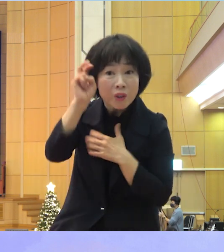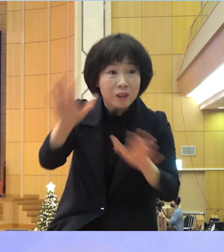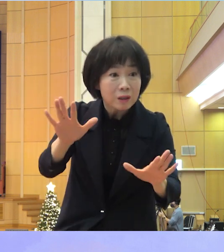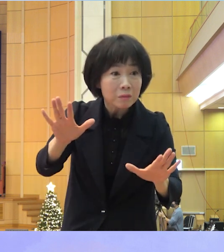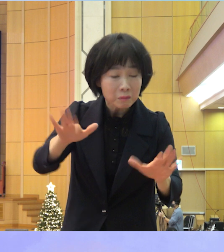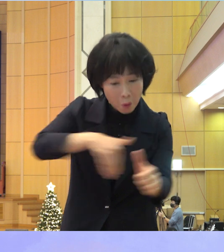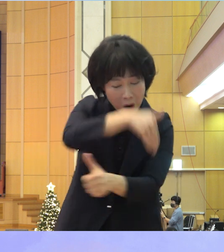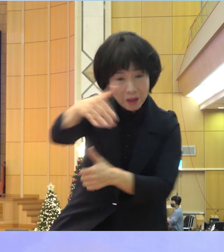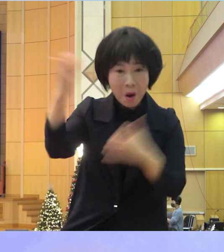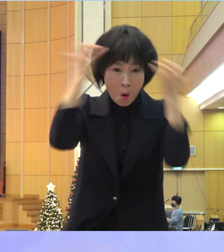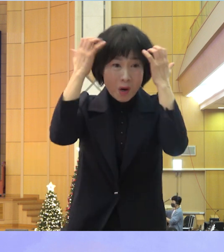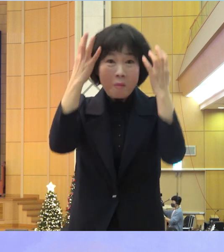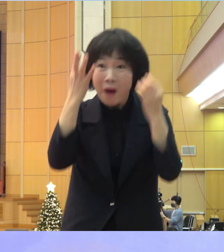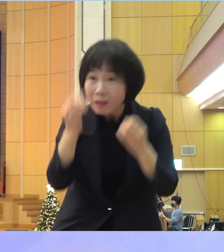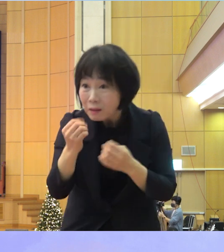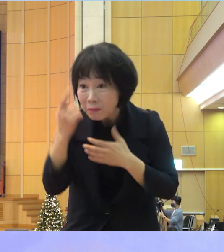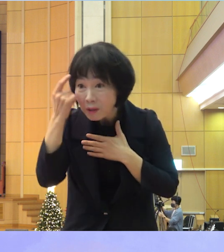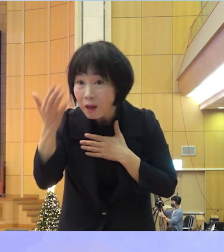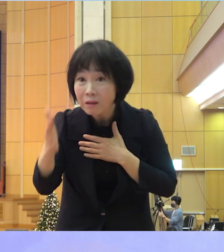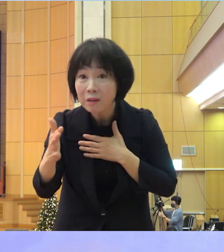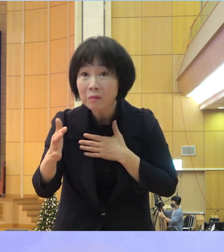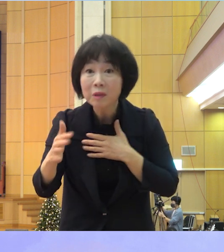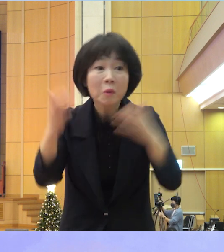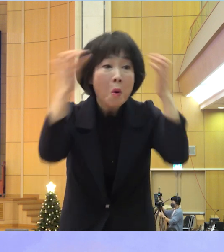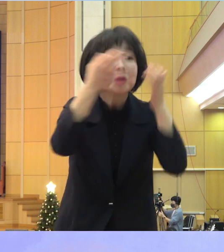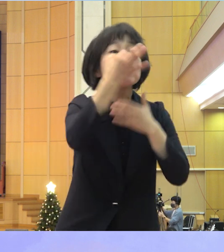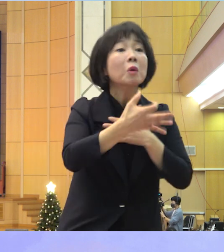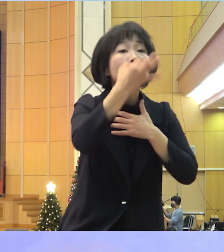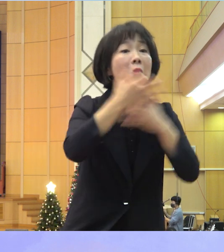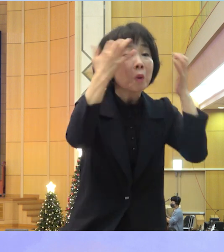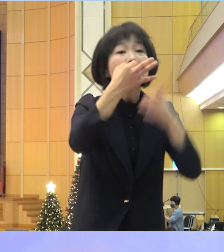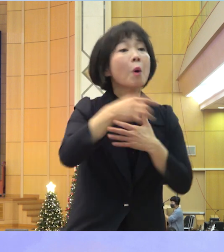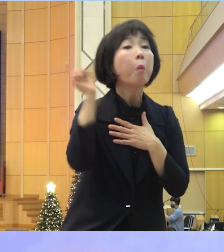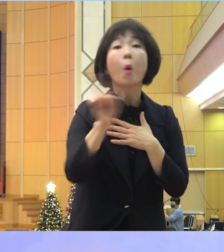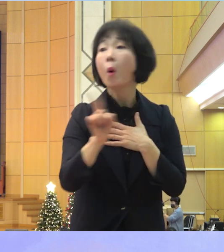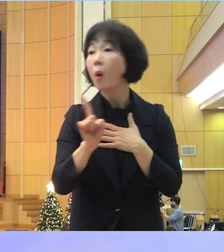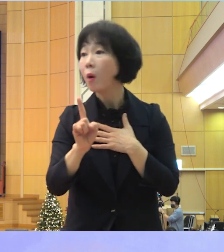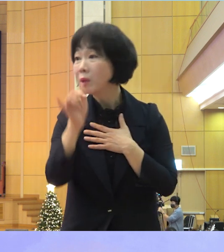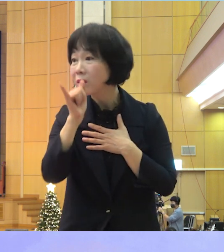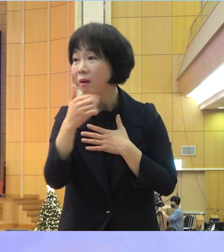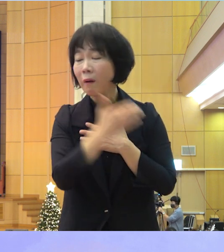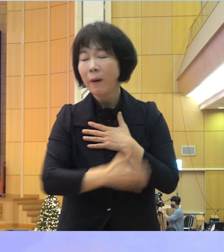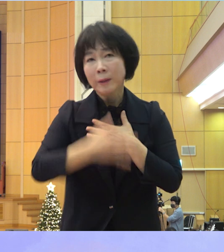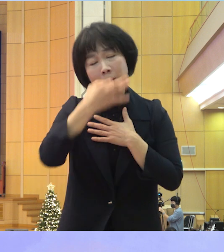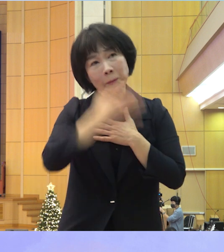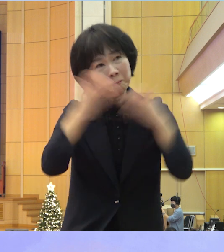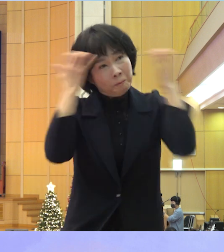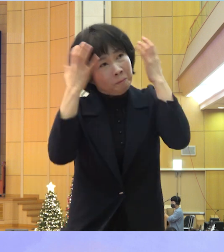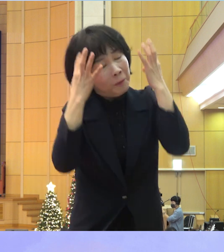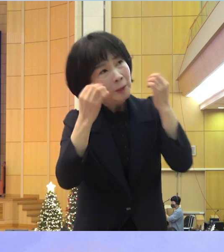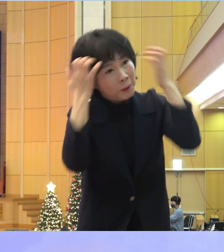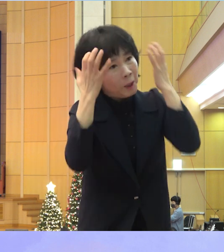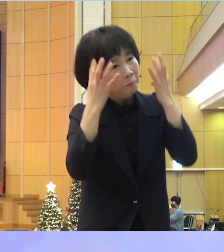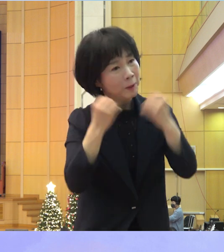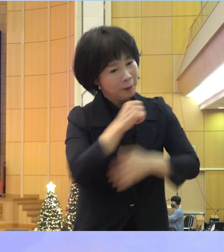욥과 같은 그런 고난은 아니지만, 조그만 고난이라도 여러분들이 고난당하면서 너무 힘들고